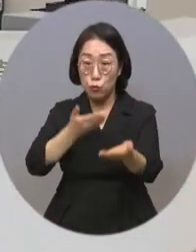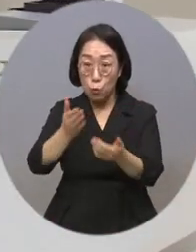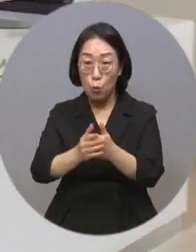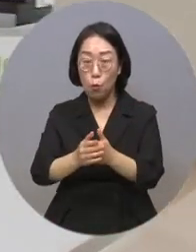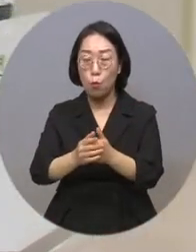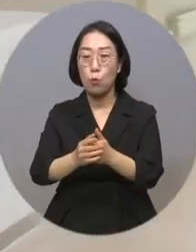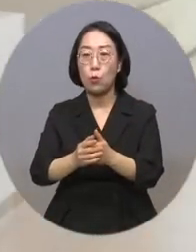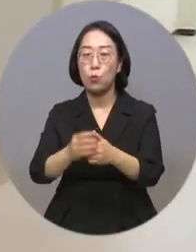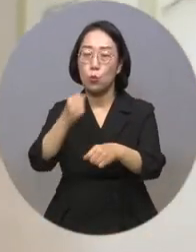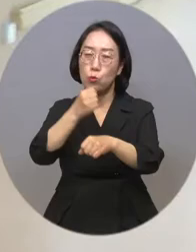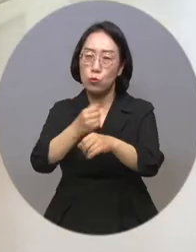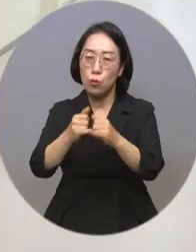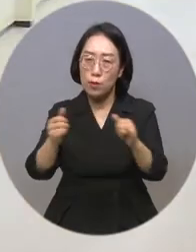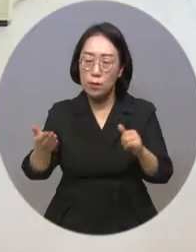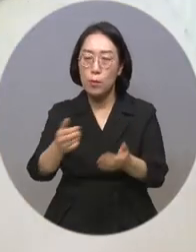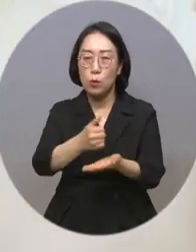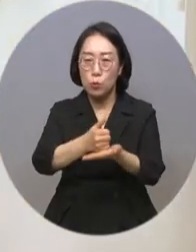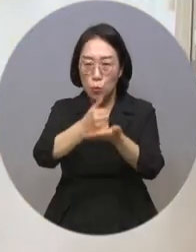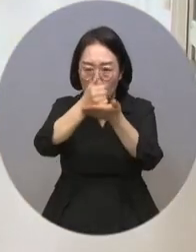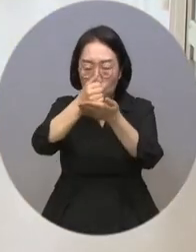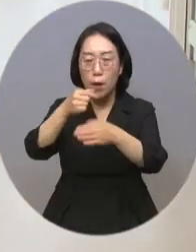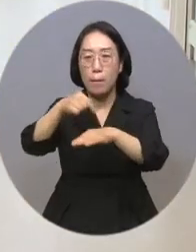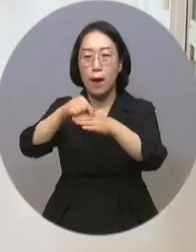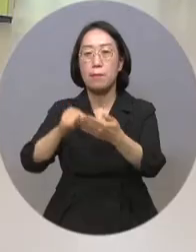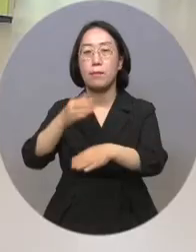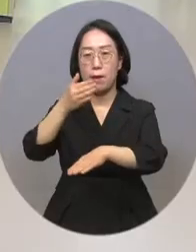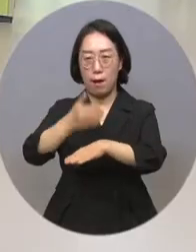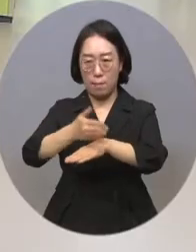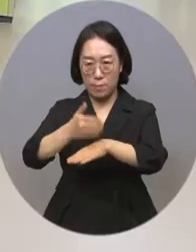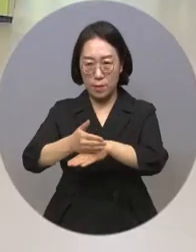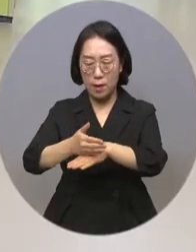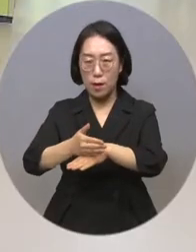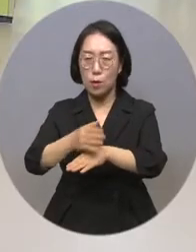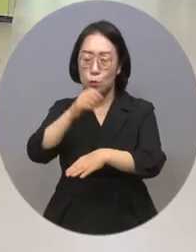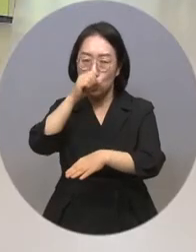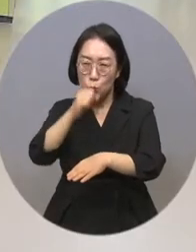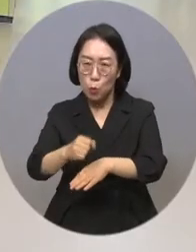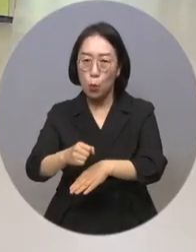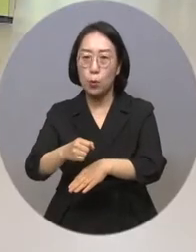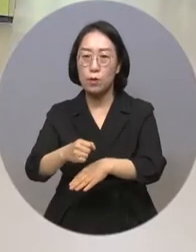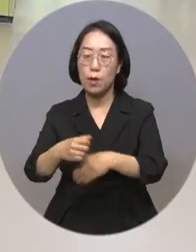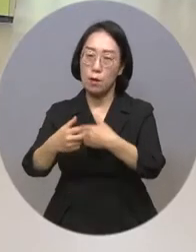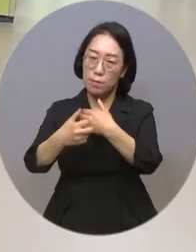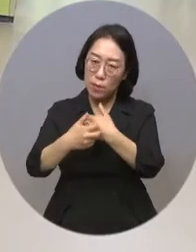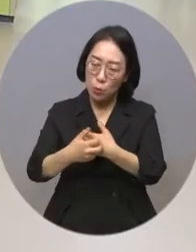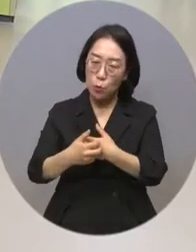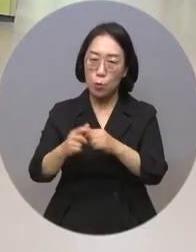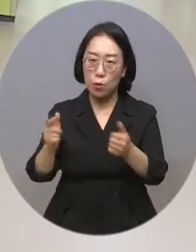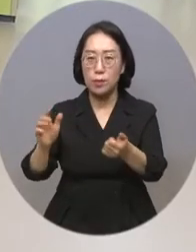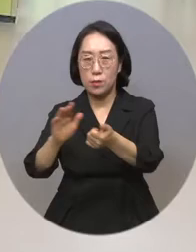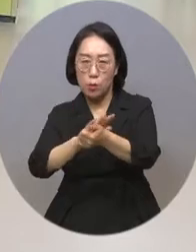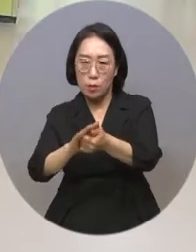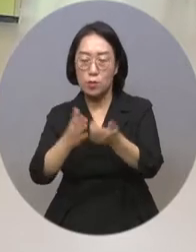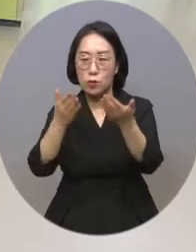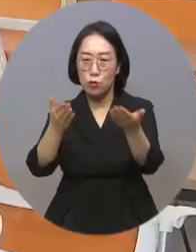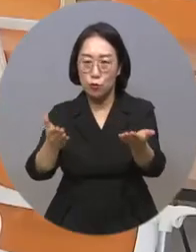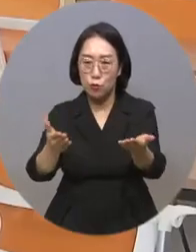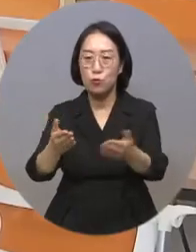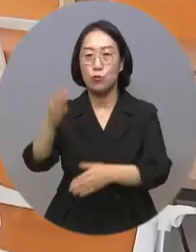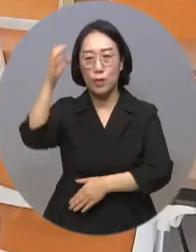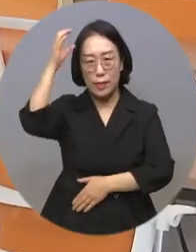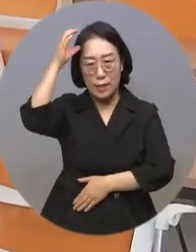국가 유공자들에 대한 존경과 감사하는 마음으로 최상의 의료 및 복지 서비스를 제공할 것으로 기대하고